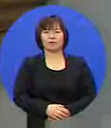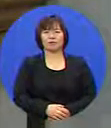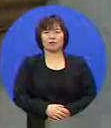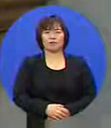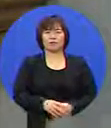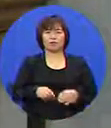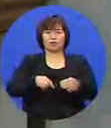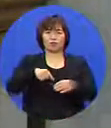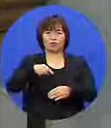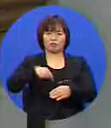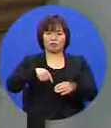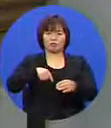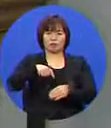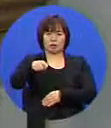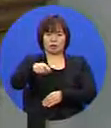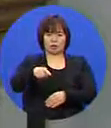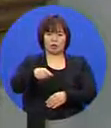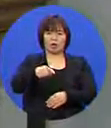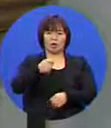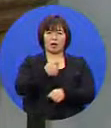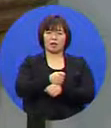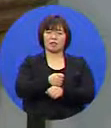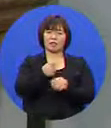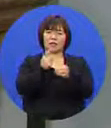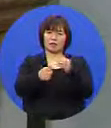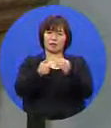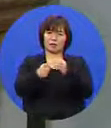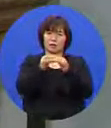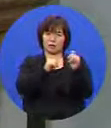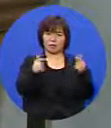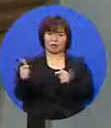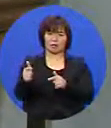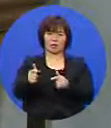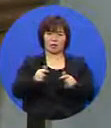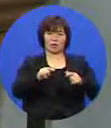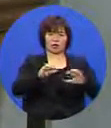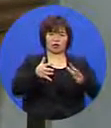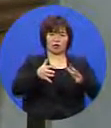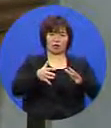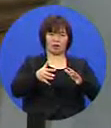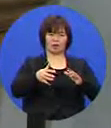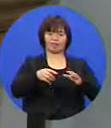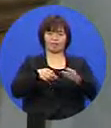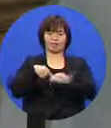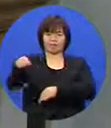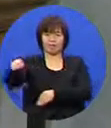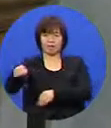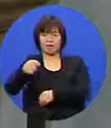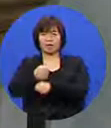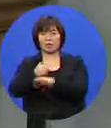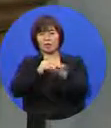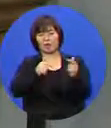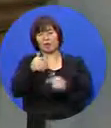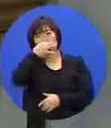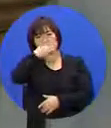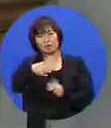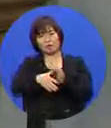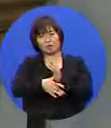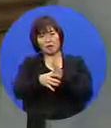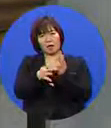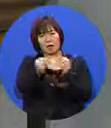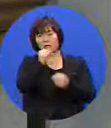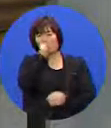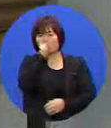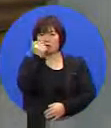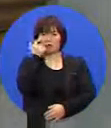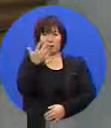출가한 스님들의 경우, 속세를 떠난 출가한 스님들의 경우도 힘들 때가 과연